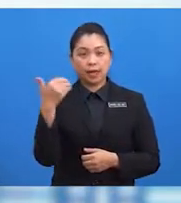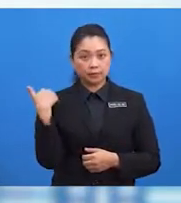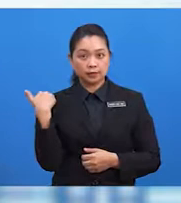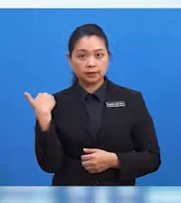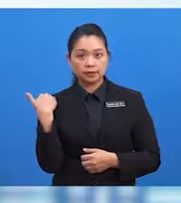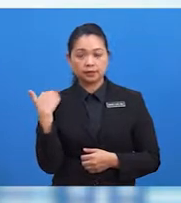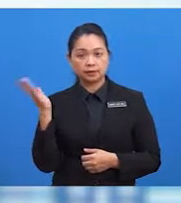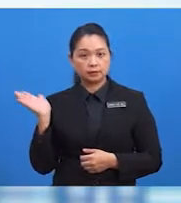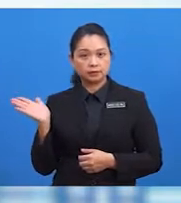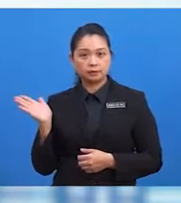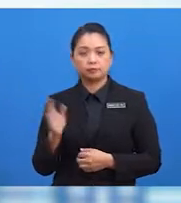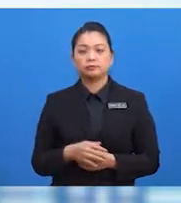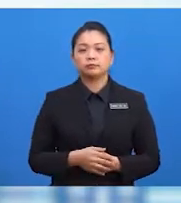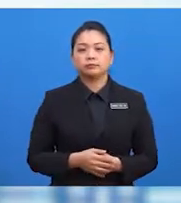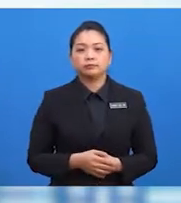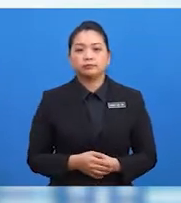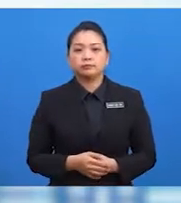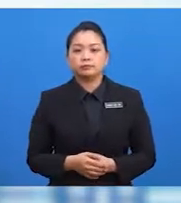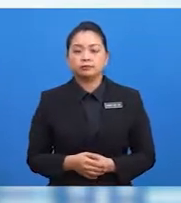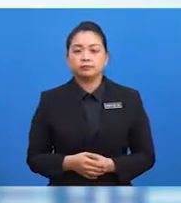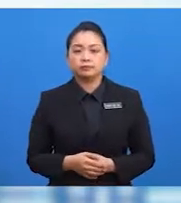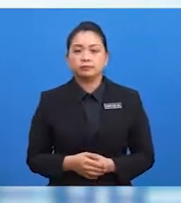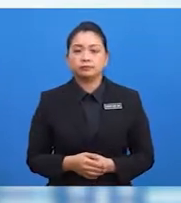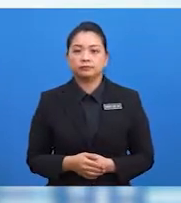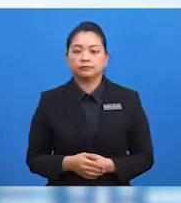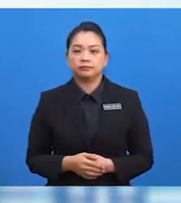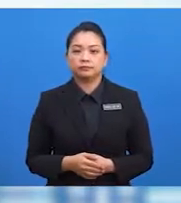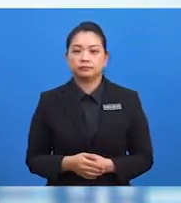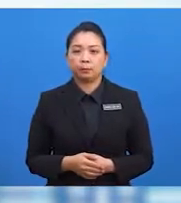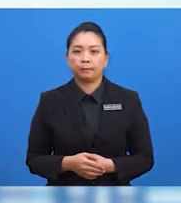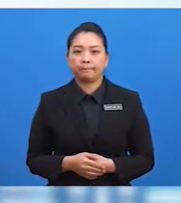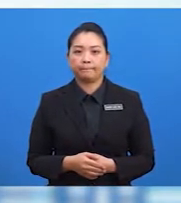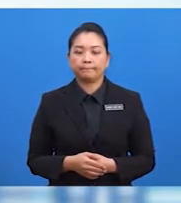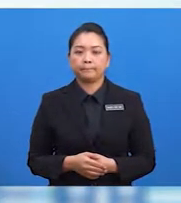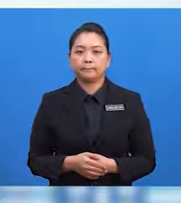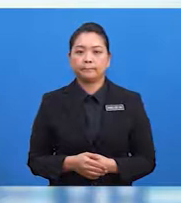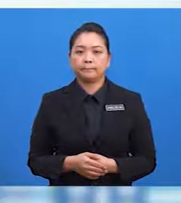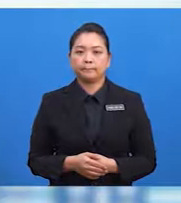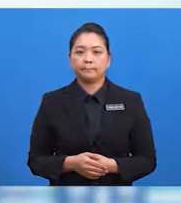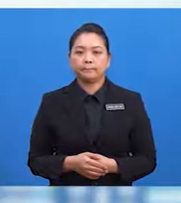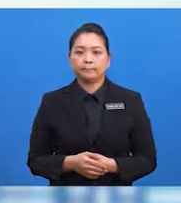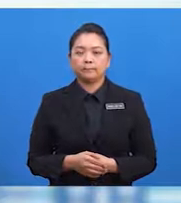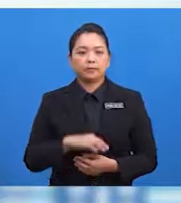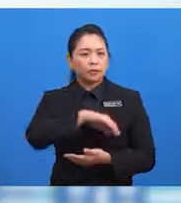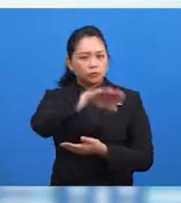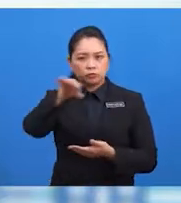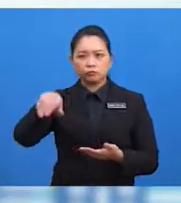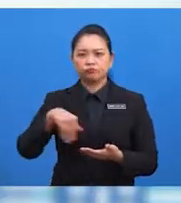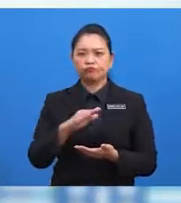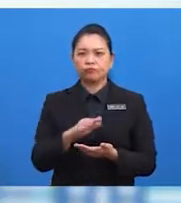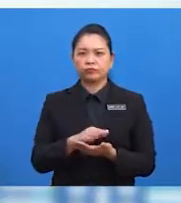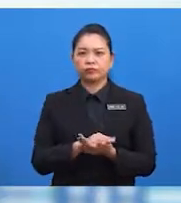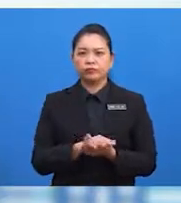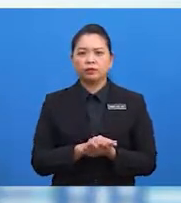JPA, atau Majlis Amanah Rakyat, MARA. Semua bentuk biasiswa,